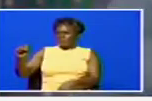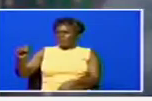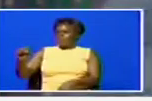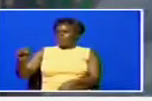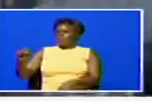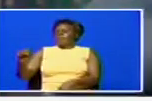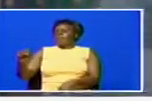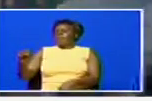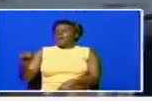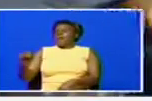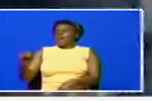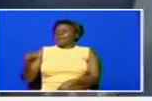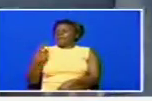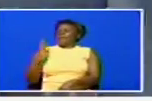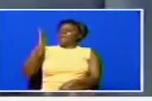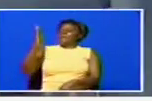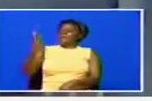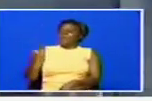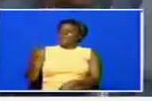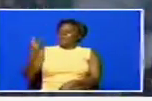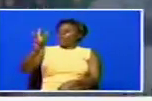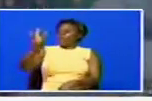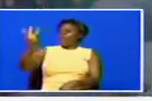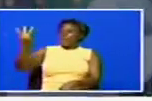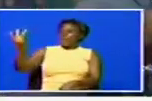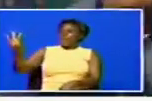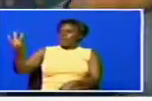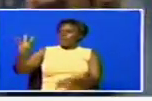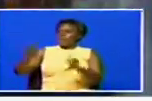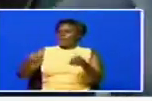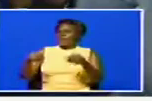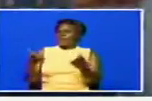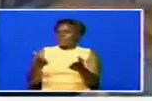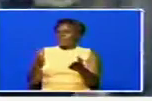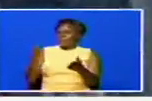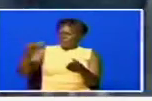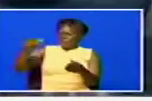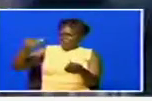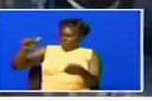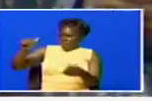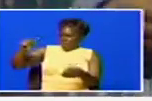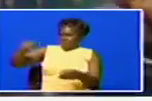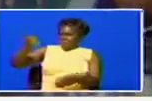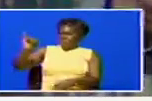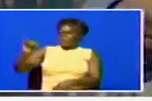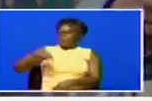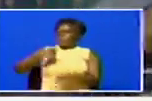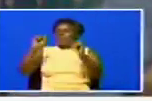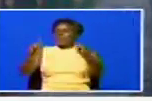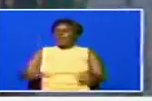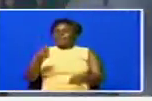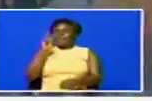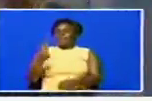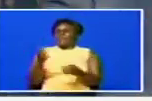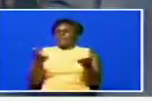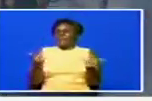ilikuwa inakuja na ilifaa kwenda direct kwenye website. Ndio maana wakapeana kitu ambayo inaitwa API ambapo wote sisi sasa tunaweza angalia yale